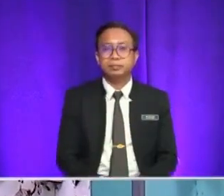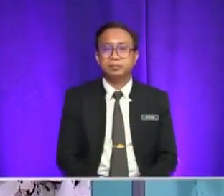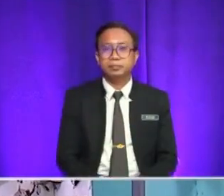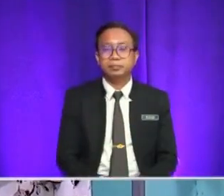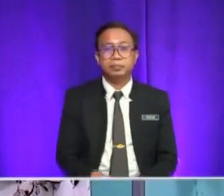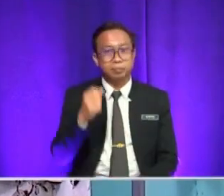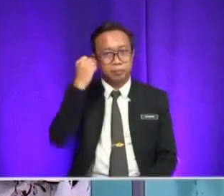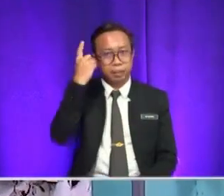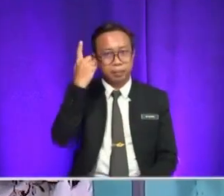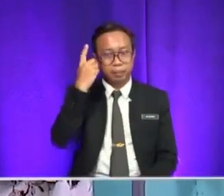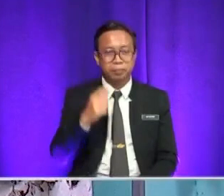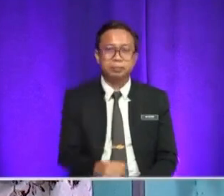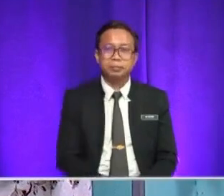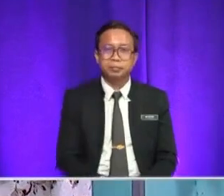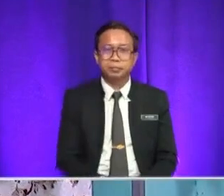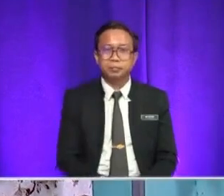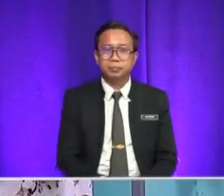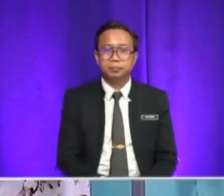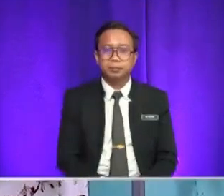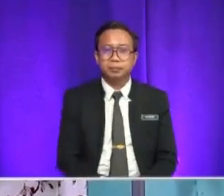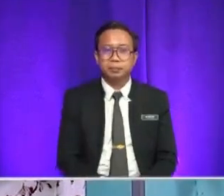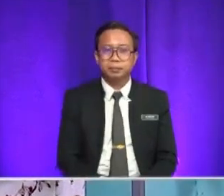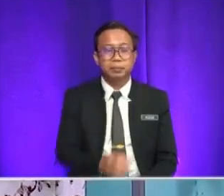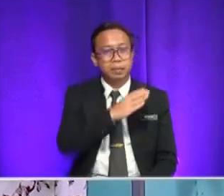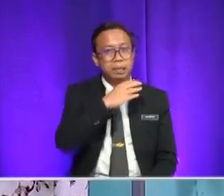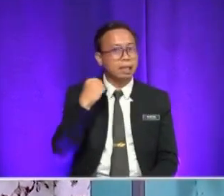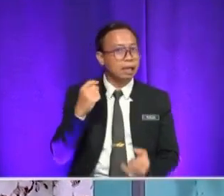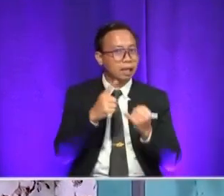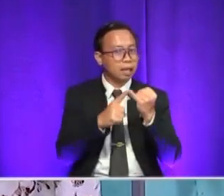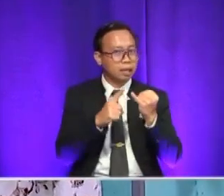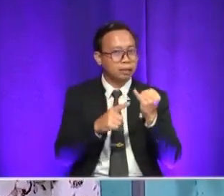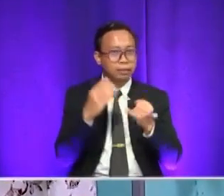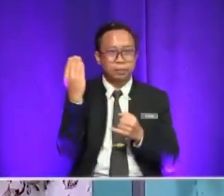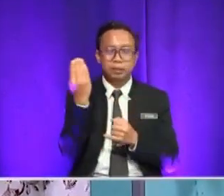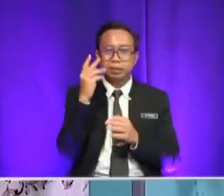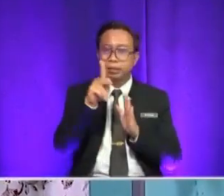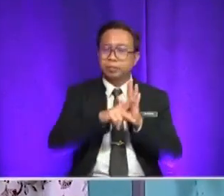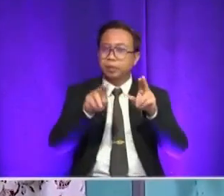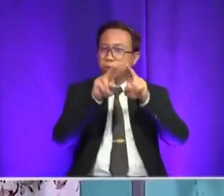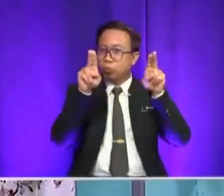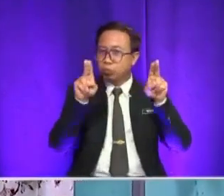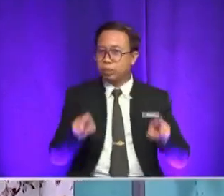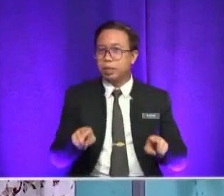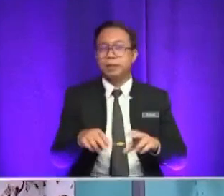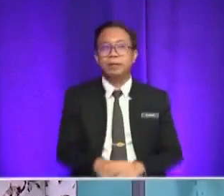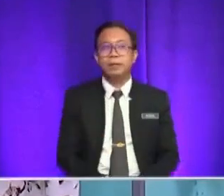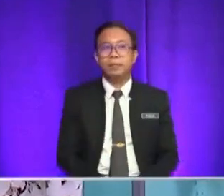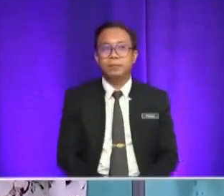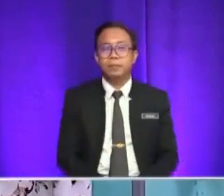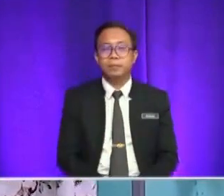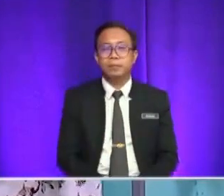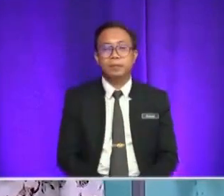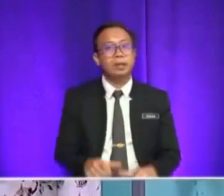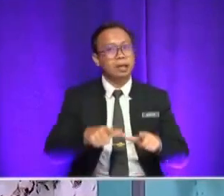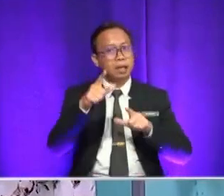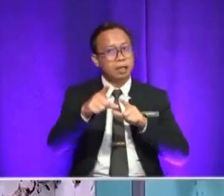Okey, faham. Alright. Okey. Dan akhir sekali seperti biasa pengujian. Okey, macam saya cakap lah, langkah